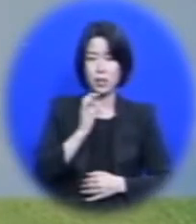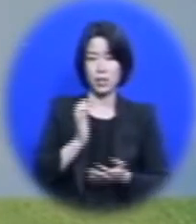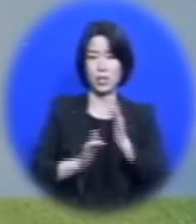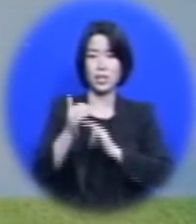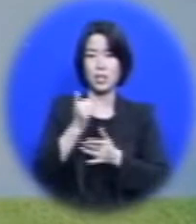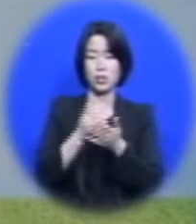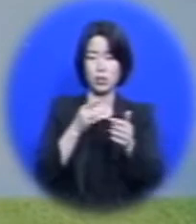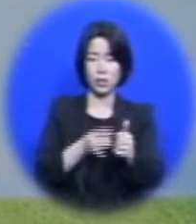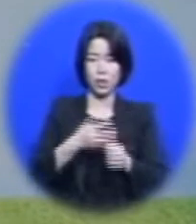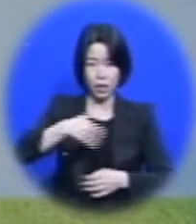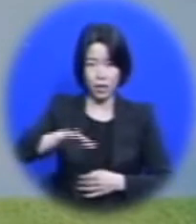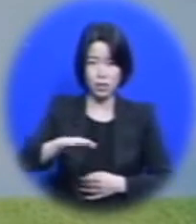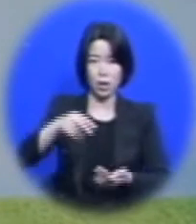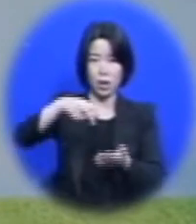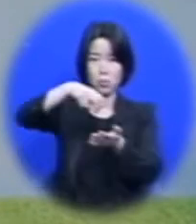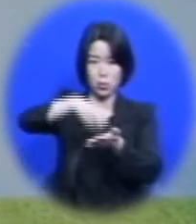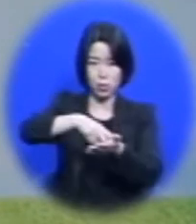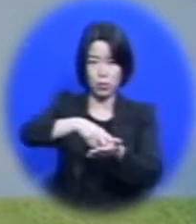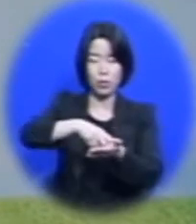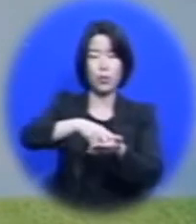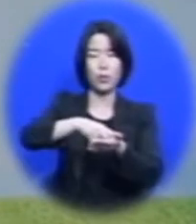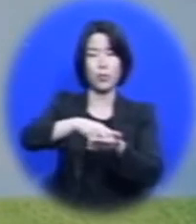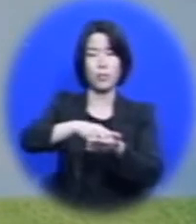예수님께 나아가서 무릎을 꿇고